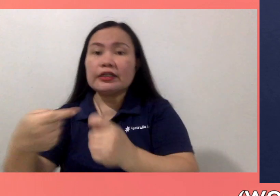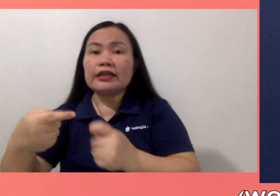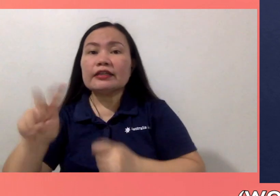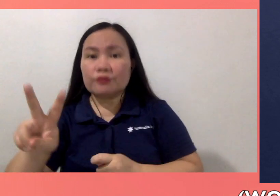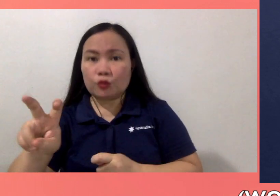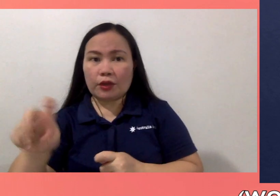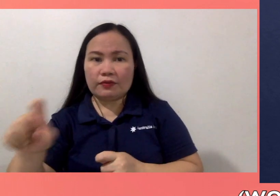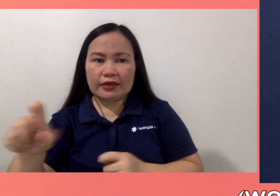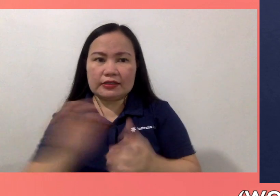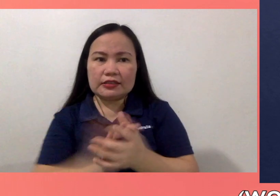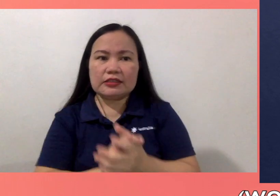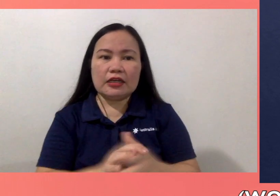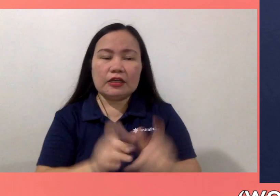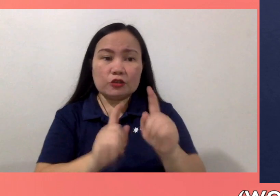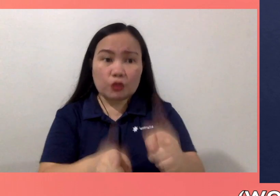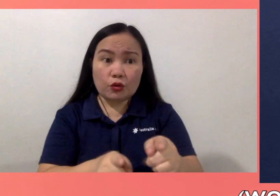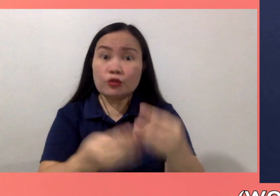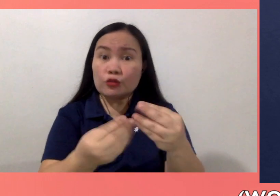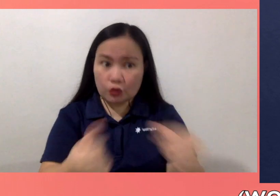is 10. Next.